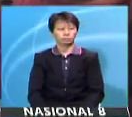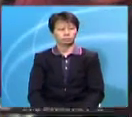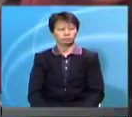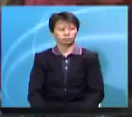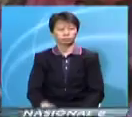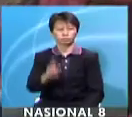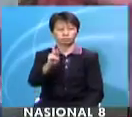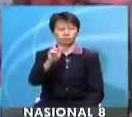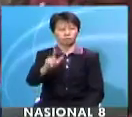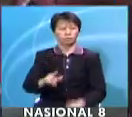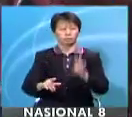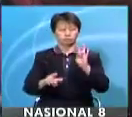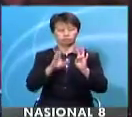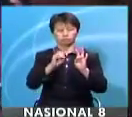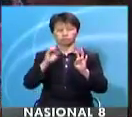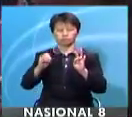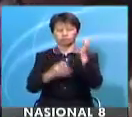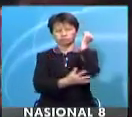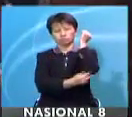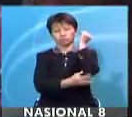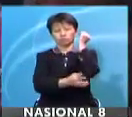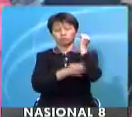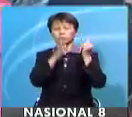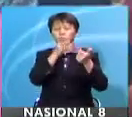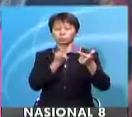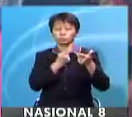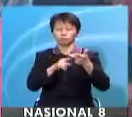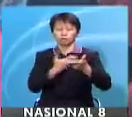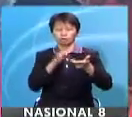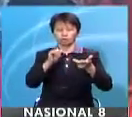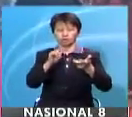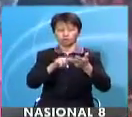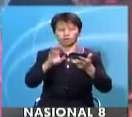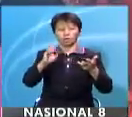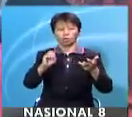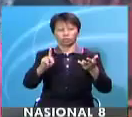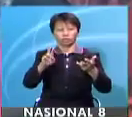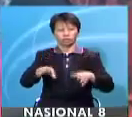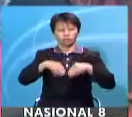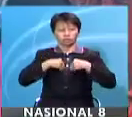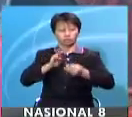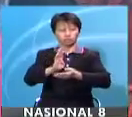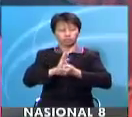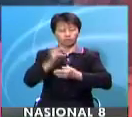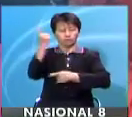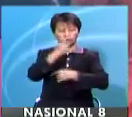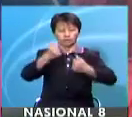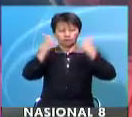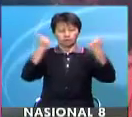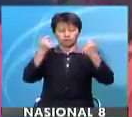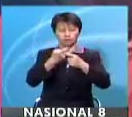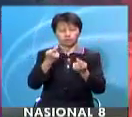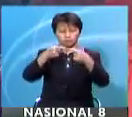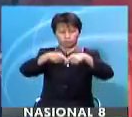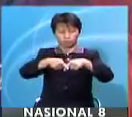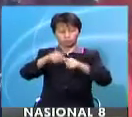Di Ibu Negara, 700 golongan fakir miskin, ibu tunggal, anak yatim dan orang kelainan upaya menerima bantuan Hari Raya dari UMNO Bahagian